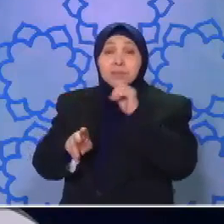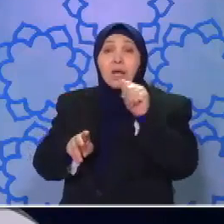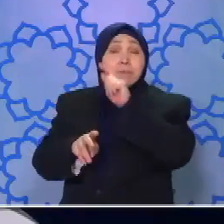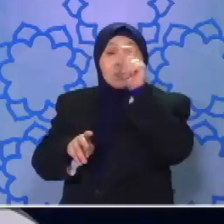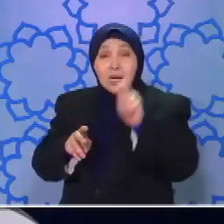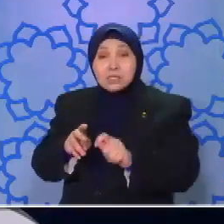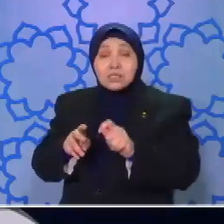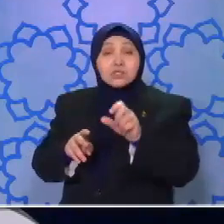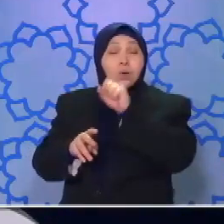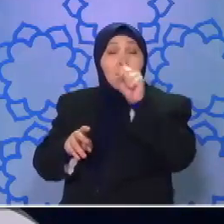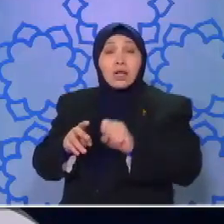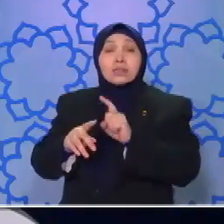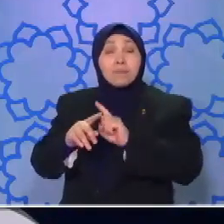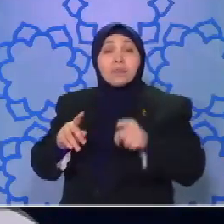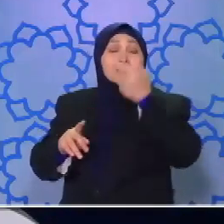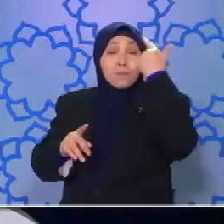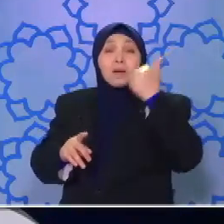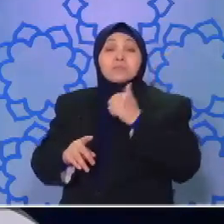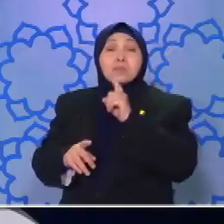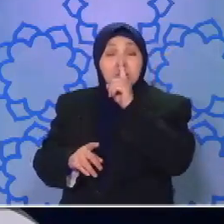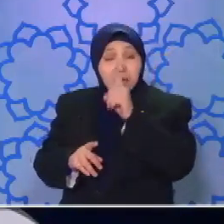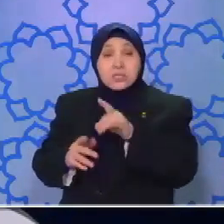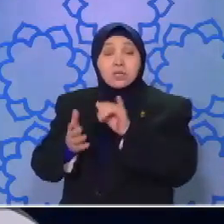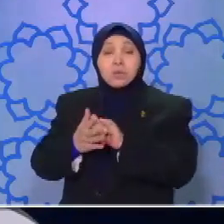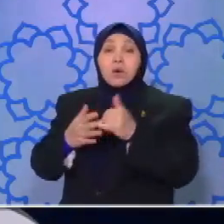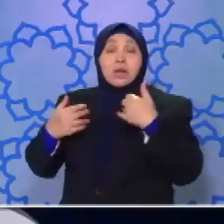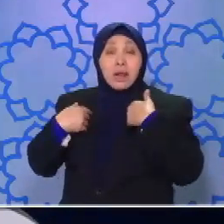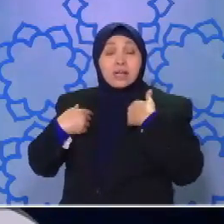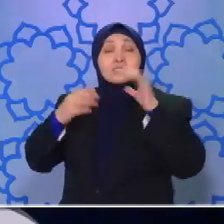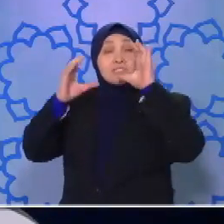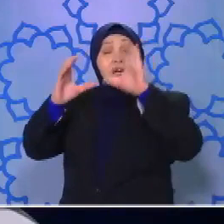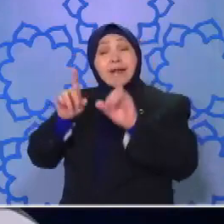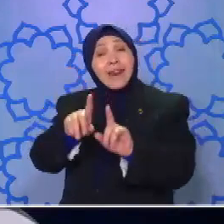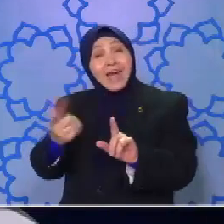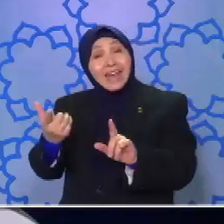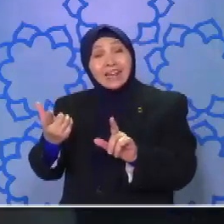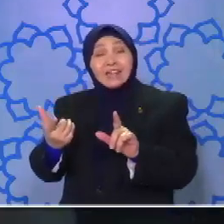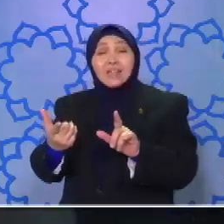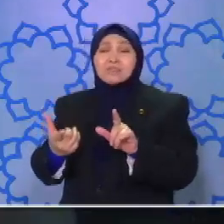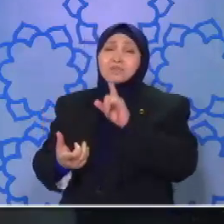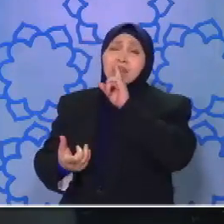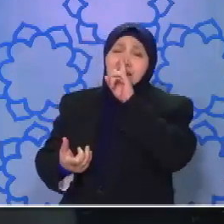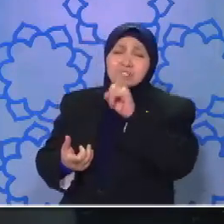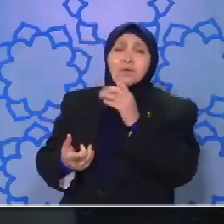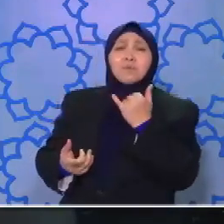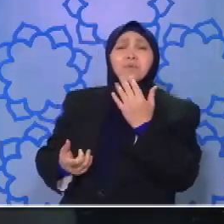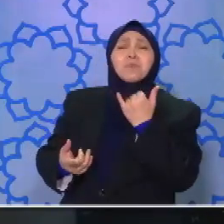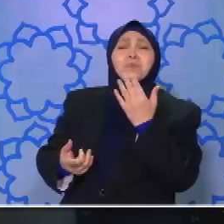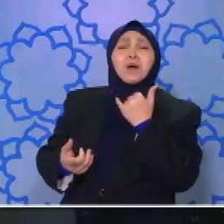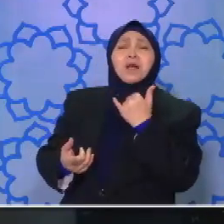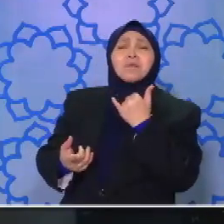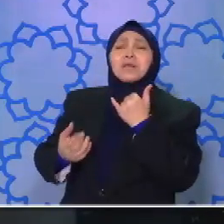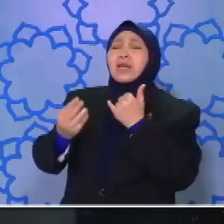soalan, tetapi pasal sebenarnya itu adalah cara lain, ya, untuk beritahu sebenarnya mengapa